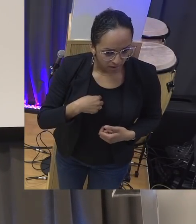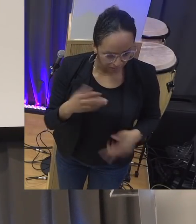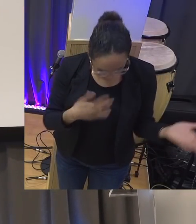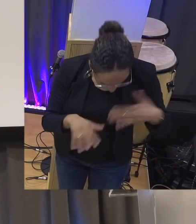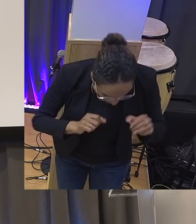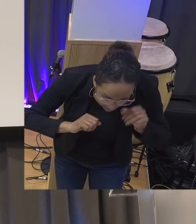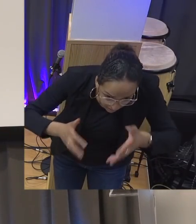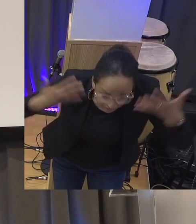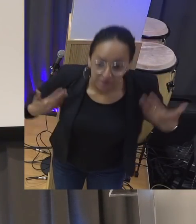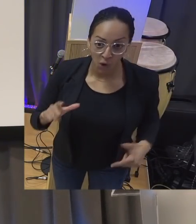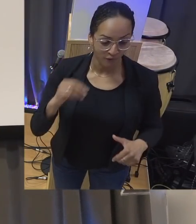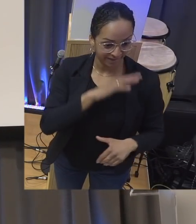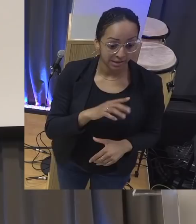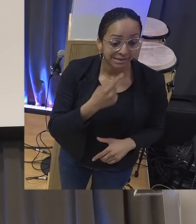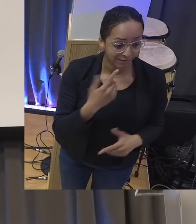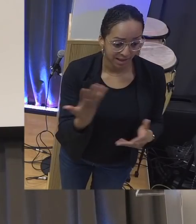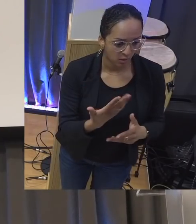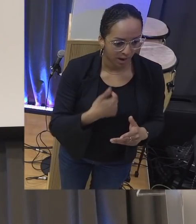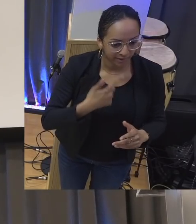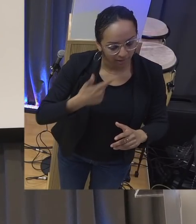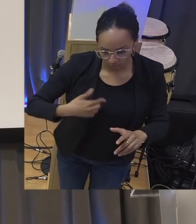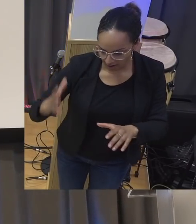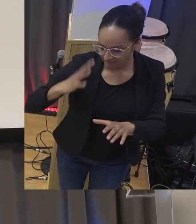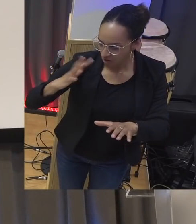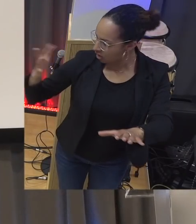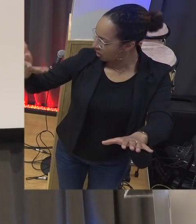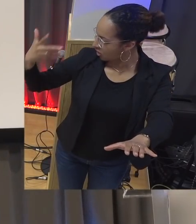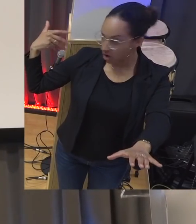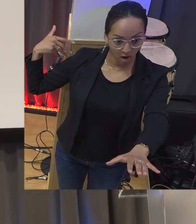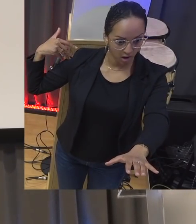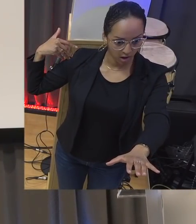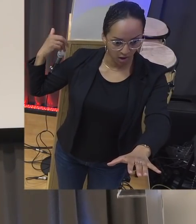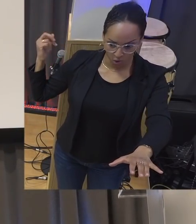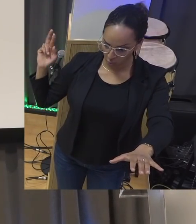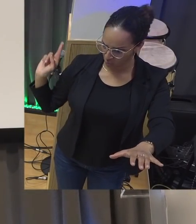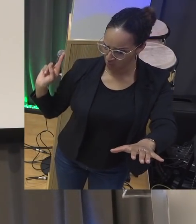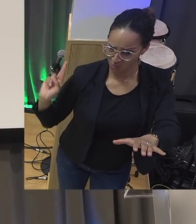Et parfois, il y a mon passé qui me rattrape. Et j'ai besoin de